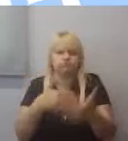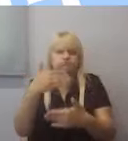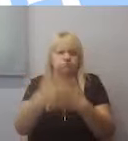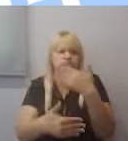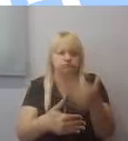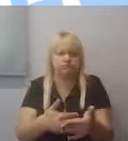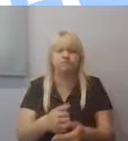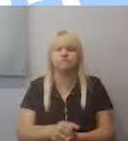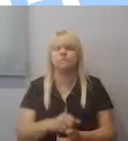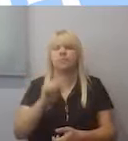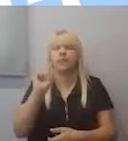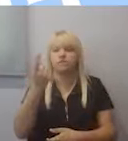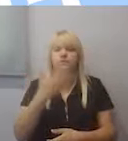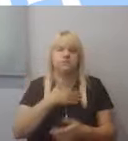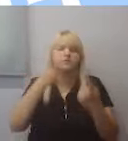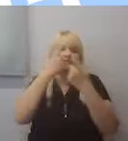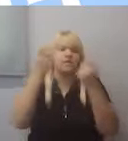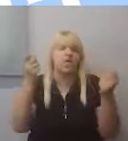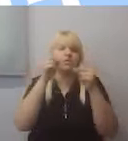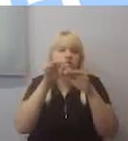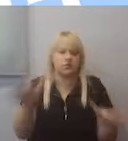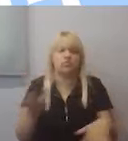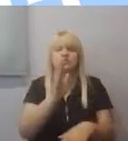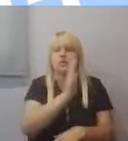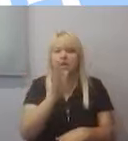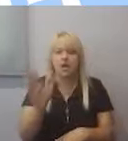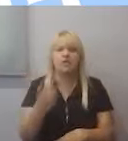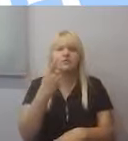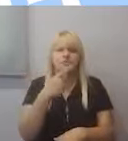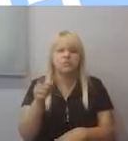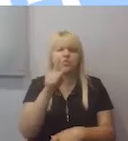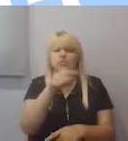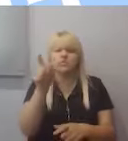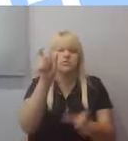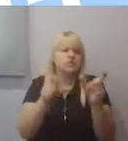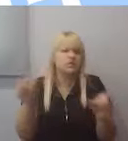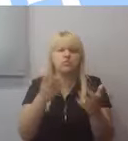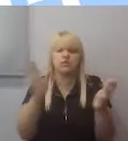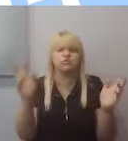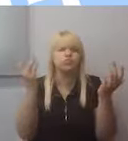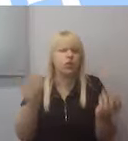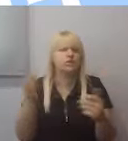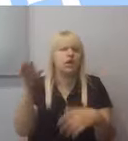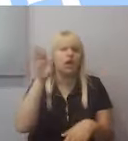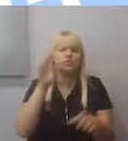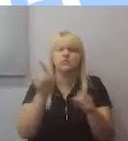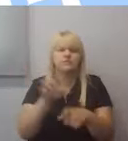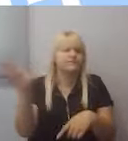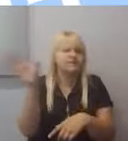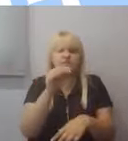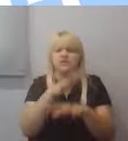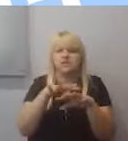mans vēstījums katram no tiem kas šodien klausās un faktiski visai sabiedrībai ir tāds ka